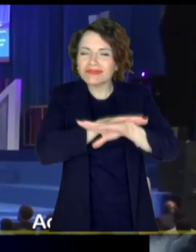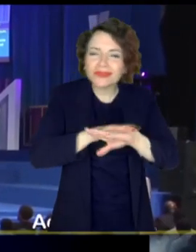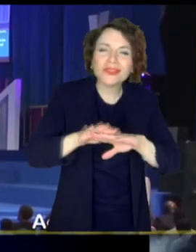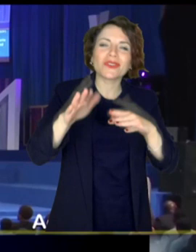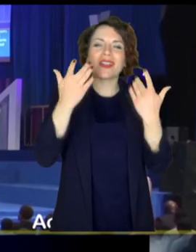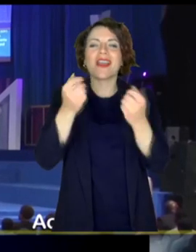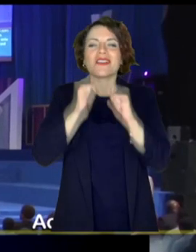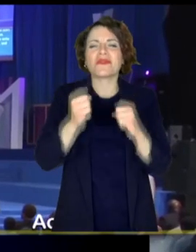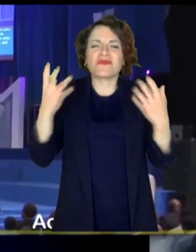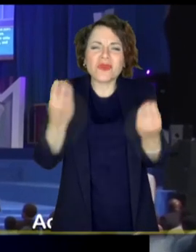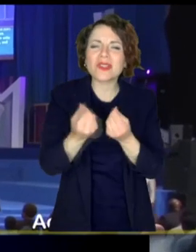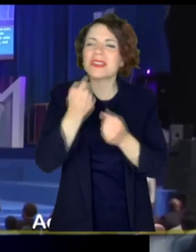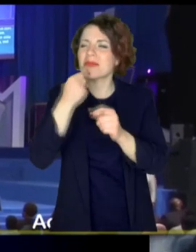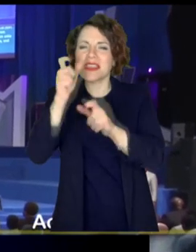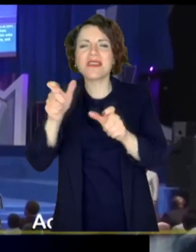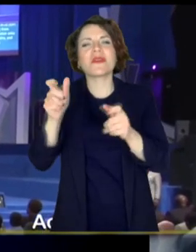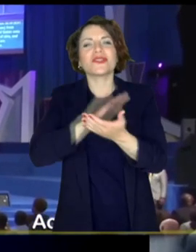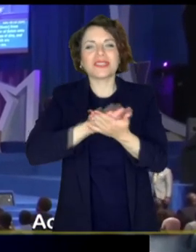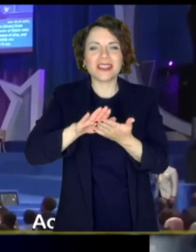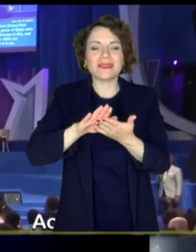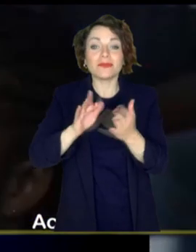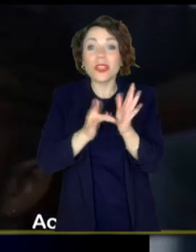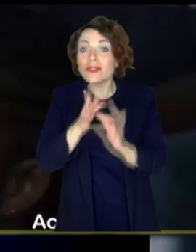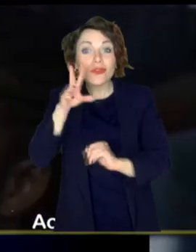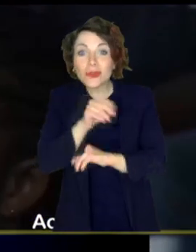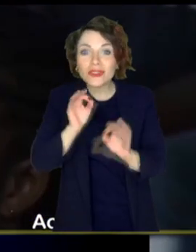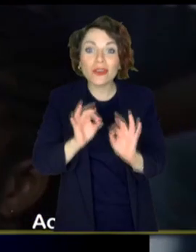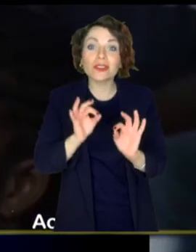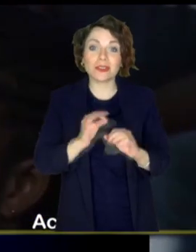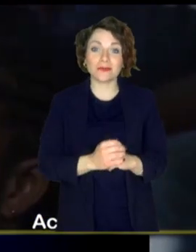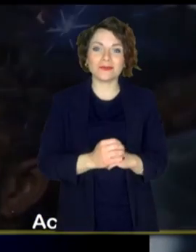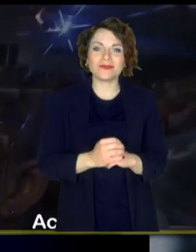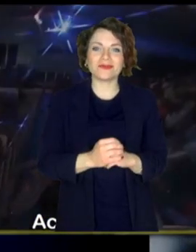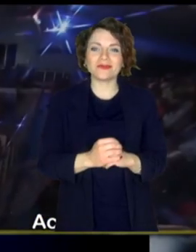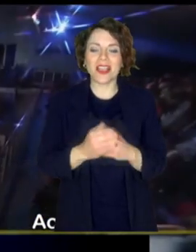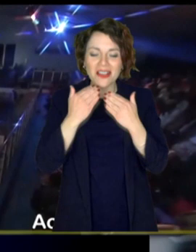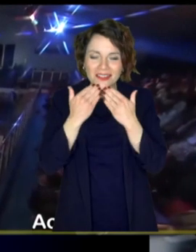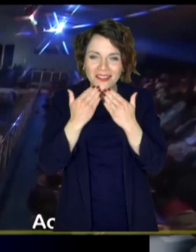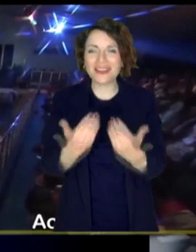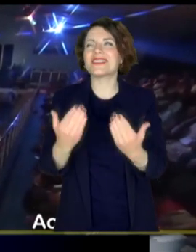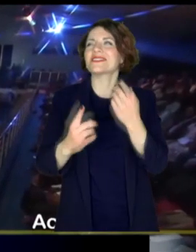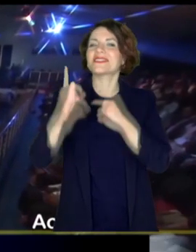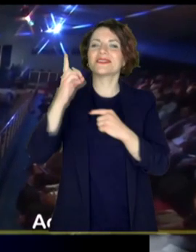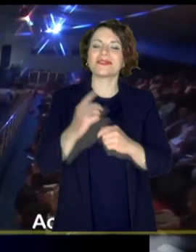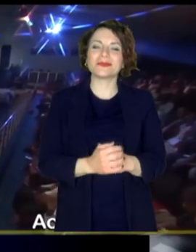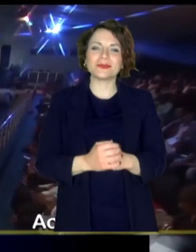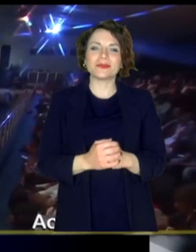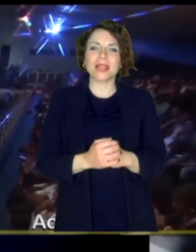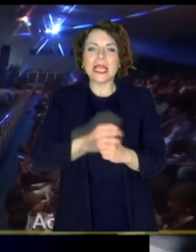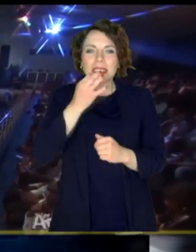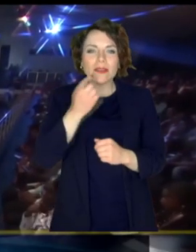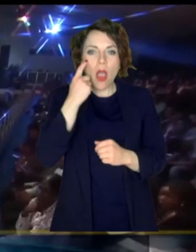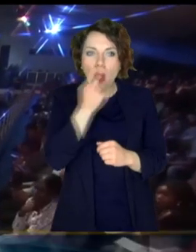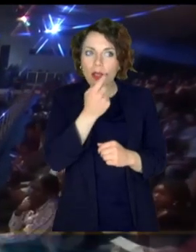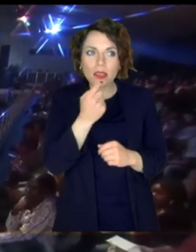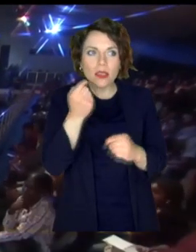eredità tra i santificati. È Gesù che sta parlando qui. Lode al Signore. Quindi chi è che deve aprire loro